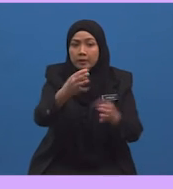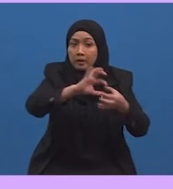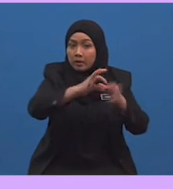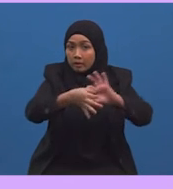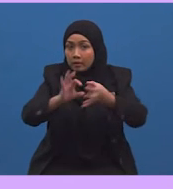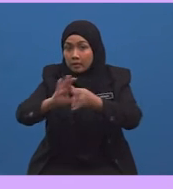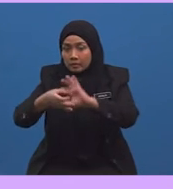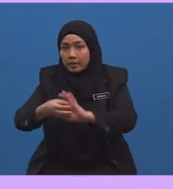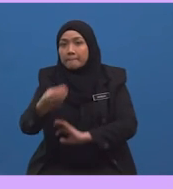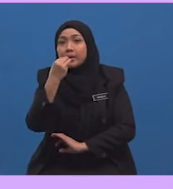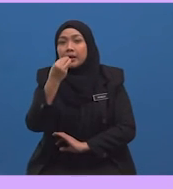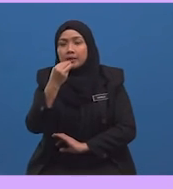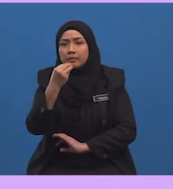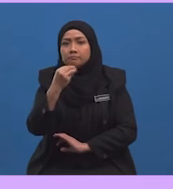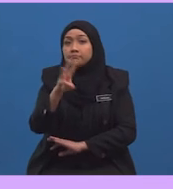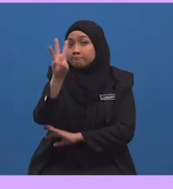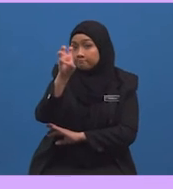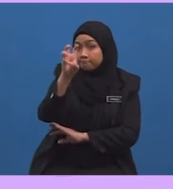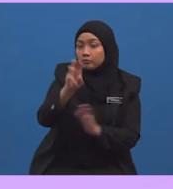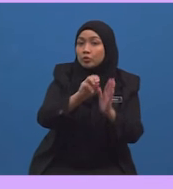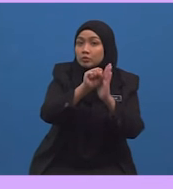Murid-murid diberi masa 60 saat.